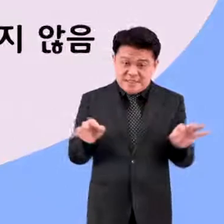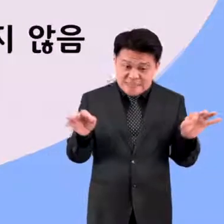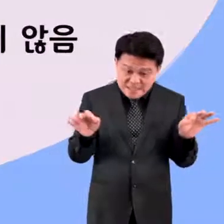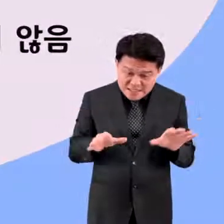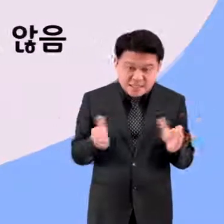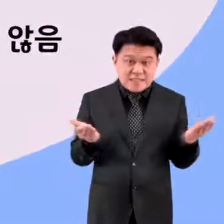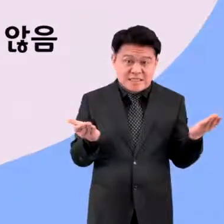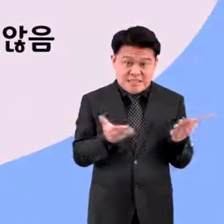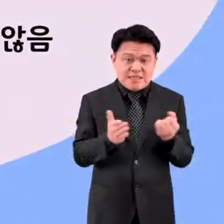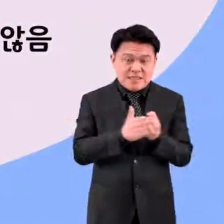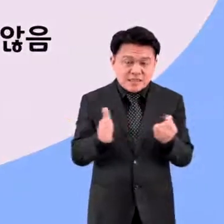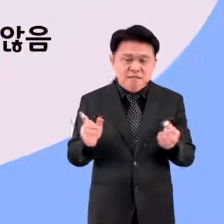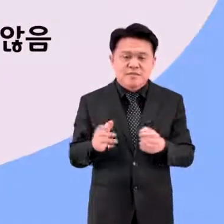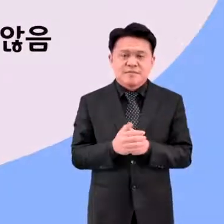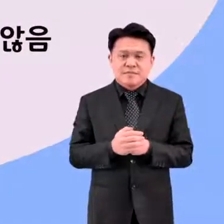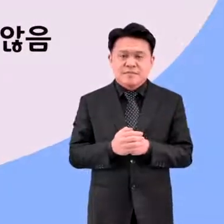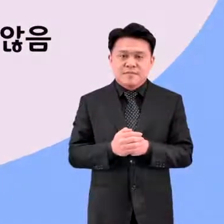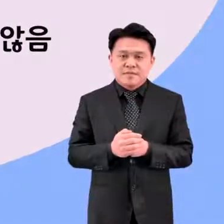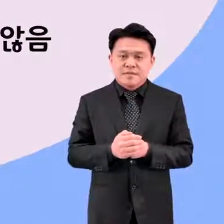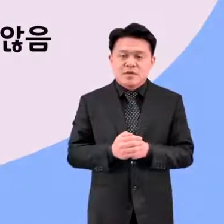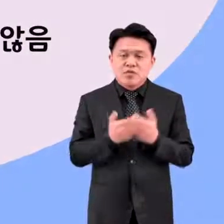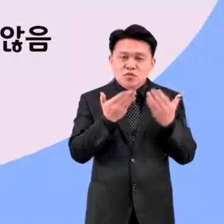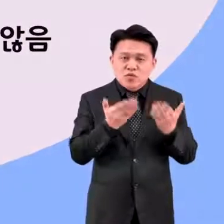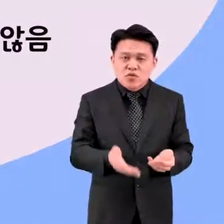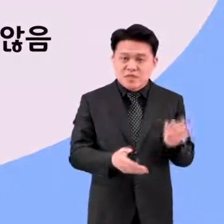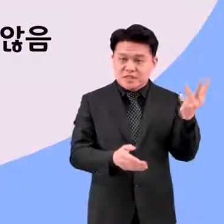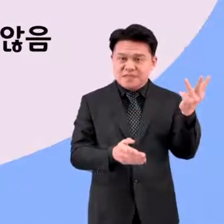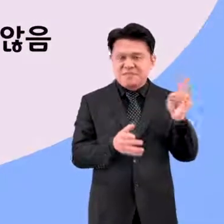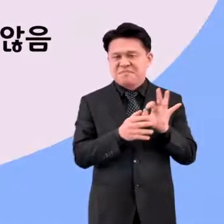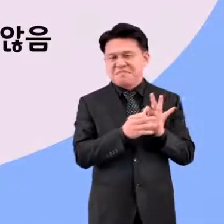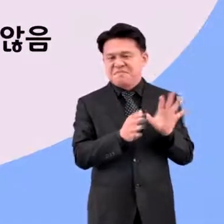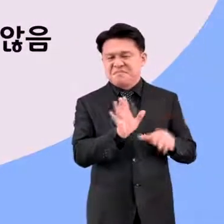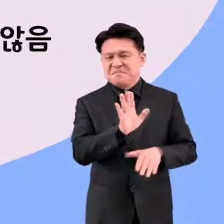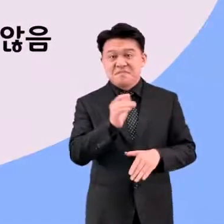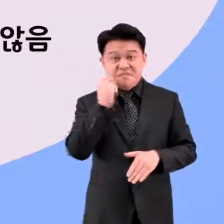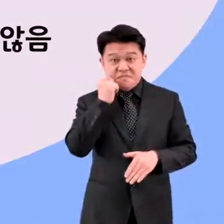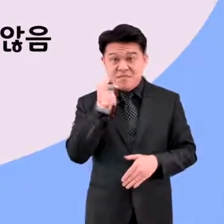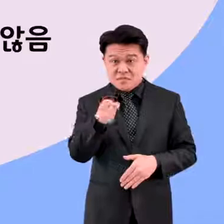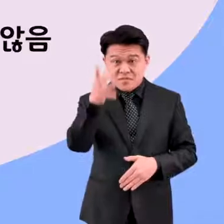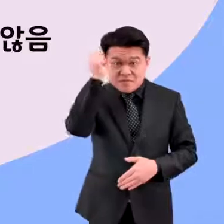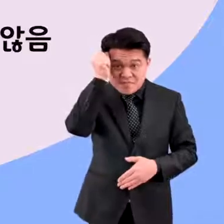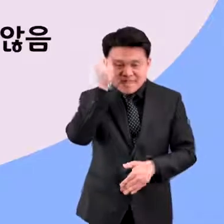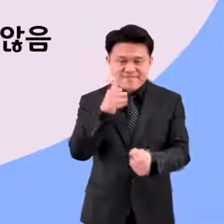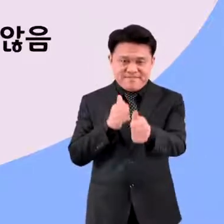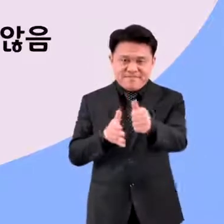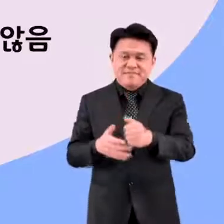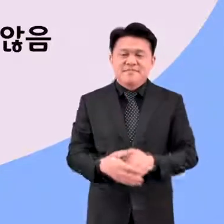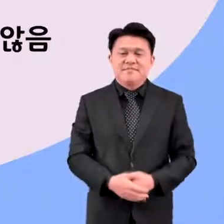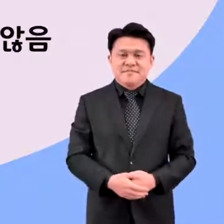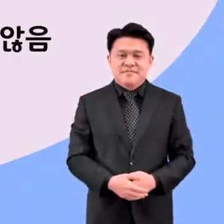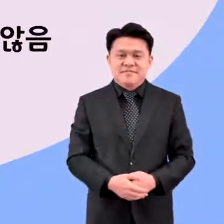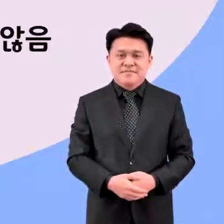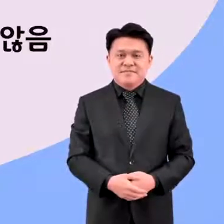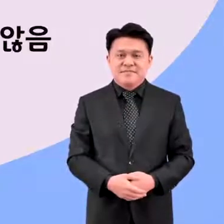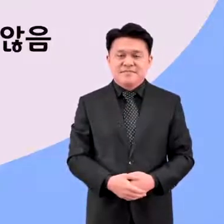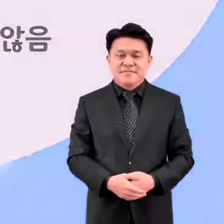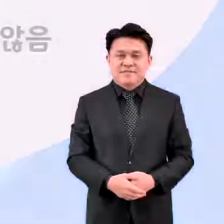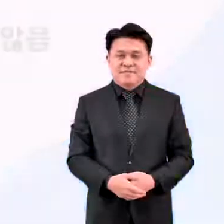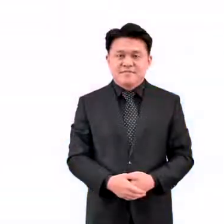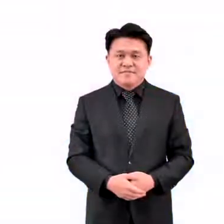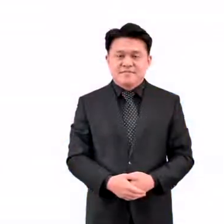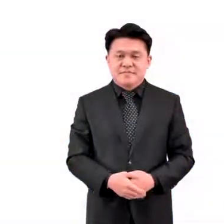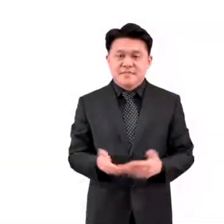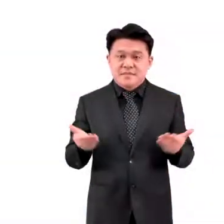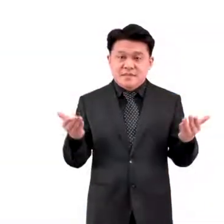60시간 미만의 짧은 시간을 일하기 때문에 위의 휴가에는 해당되지 않는다는 사실도 기억하시기